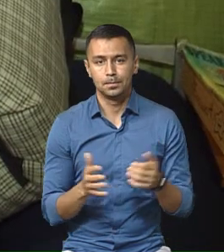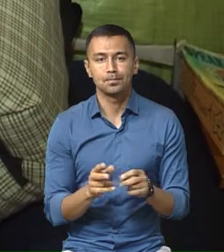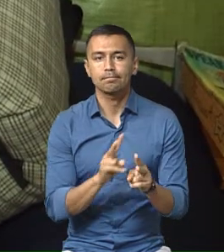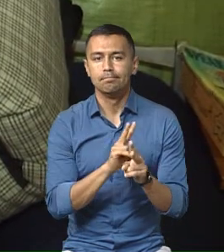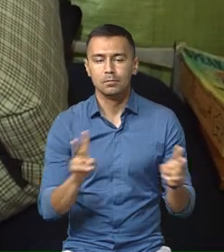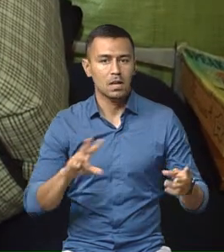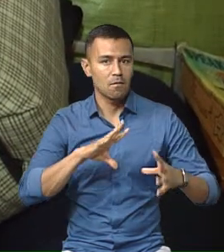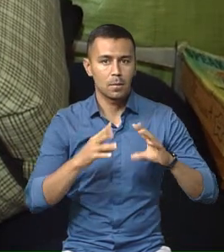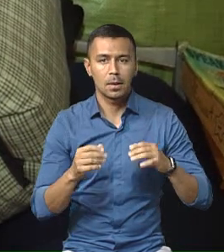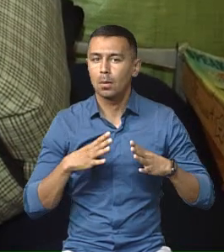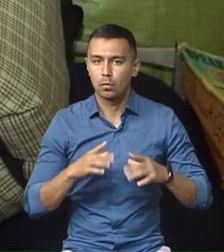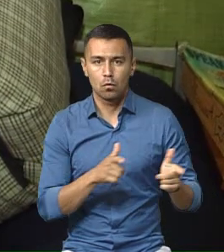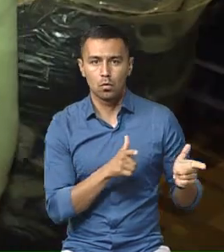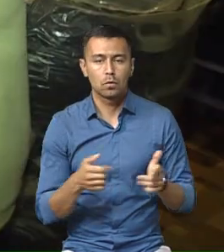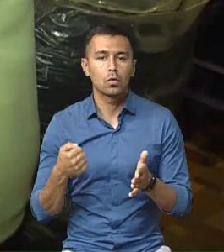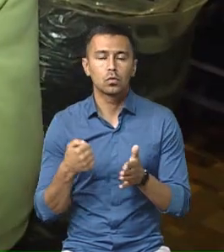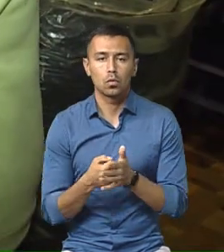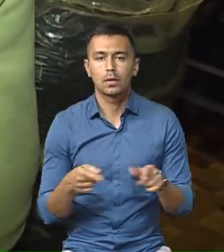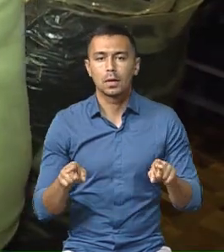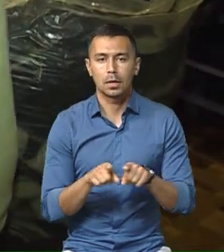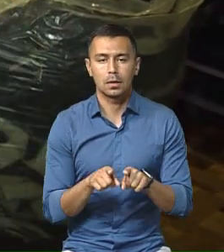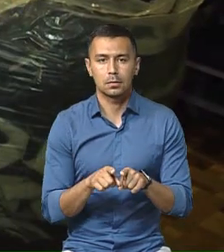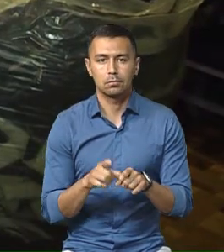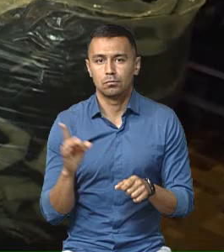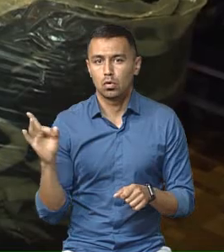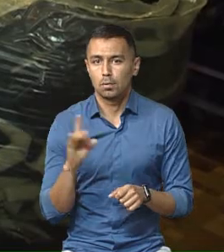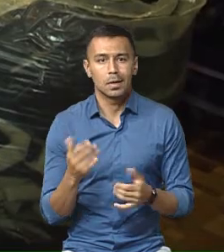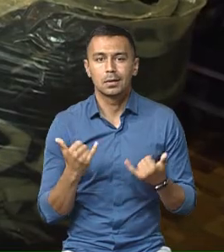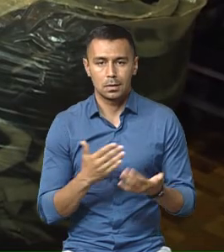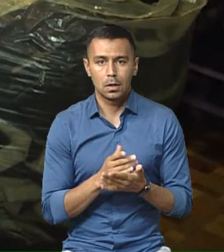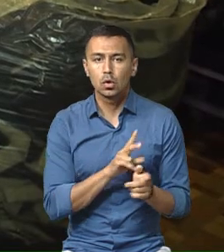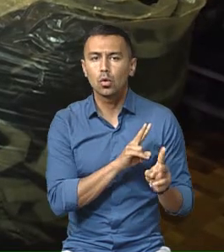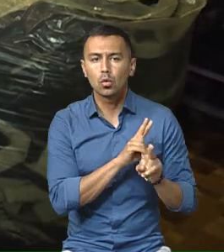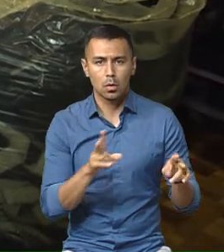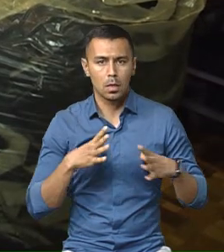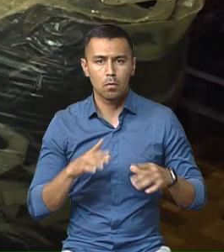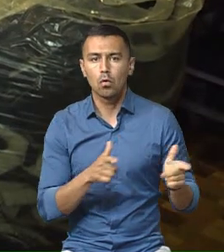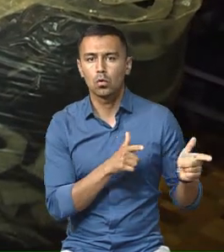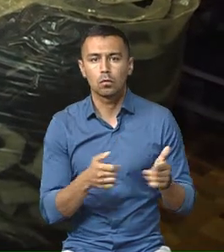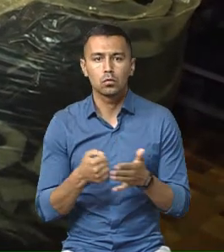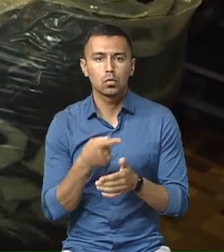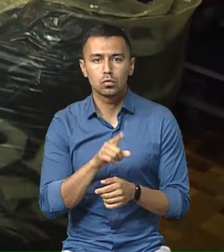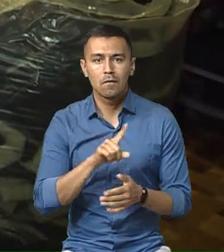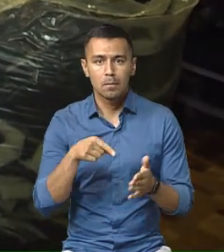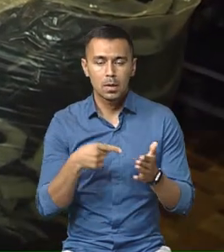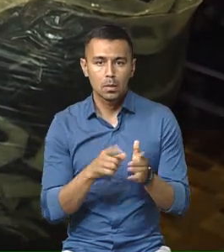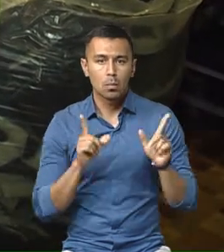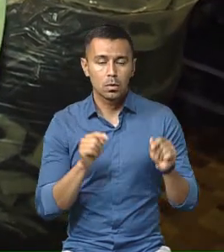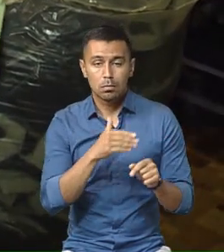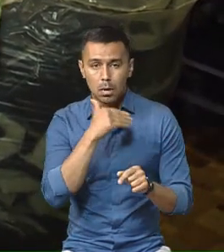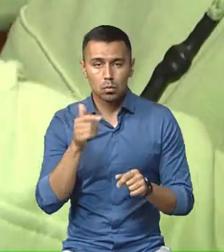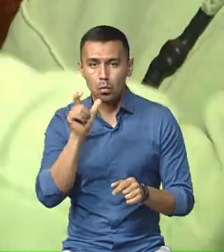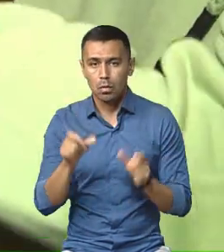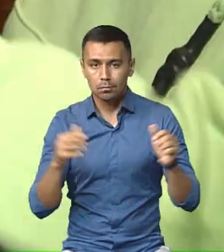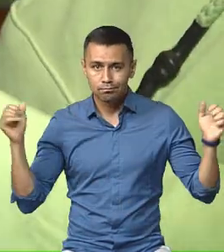в принципі, не був готовий до таких масштабів, як у нас зараз. Ніхто не був готовий до того, що в місто поїде поток людей,